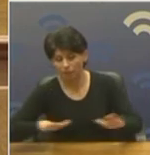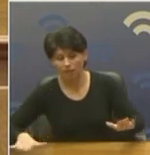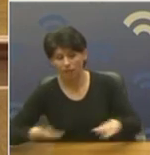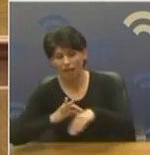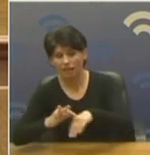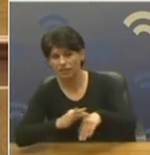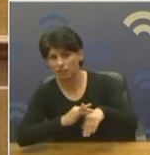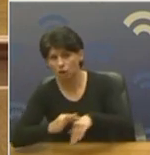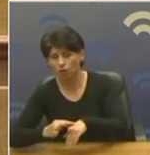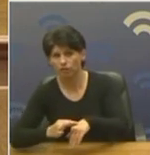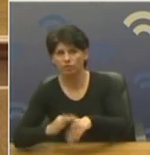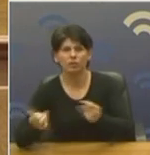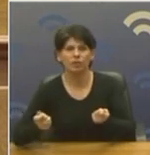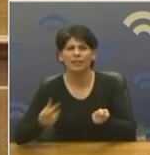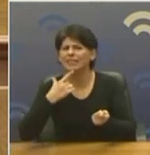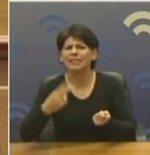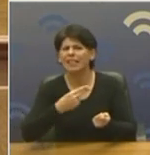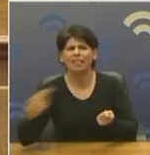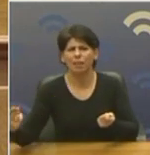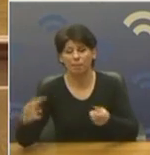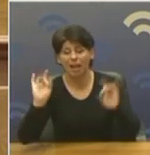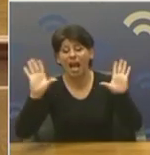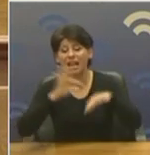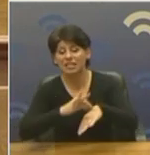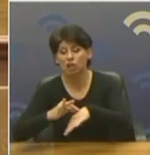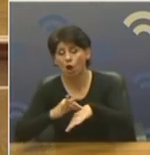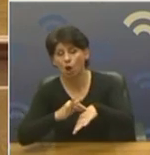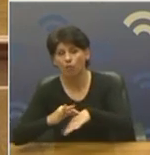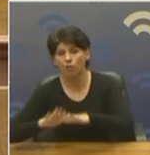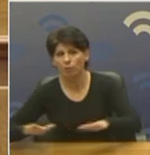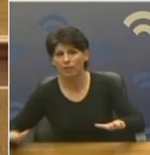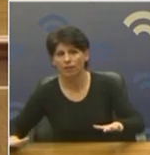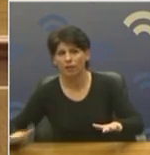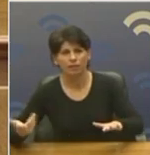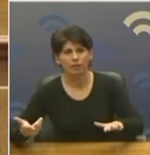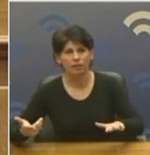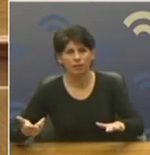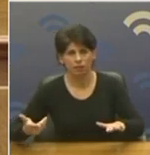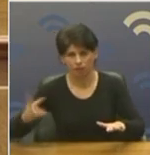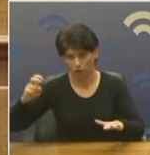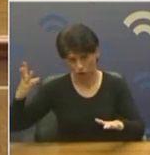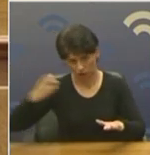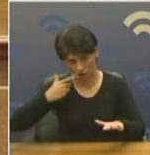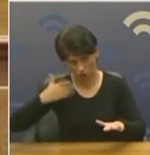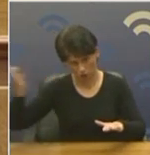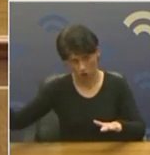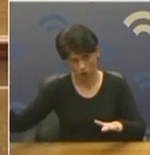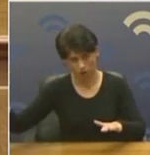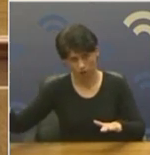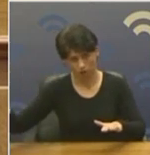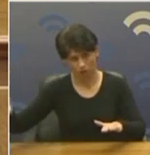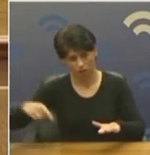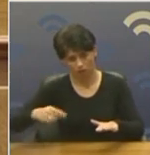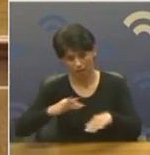Για να ξεχαρίσουμε λίγο τους όρους. Τι σημαίνει ασυνόδευτο παιδί, θέλω να το ακούσω κύριε Πρωθυπουργέ. Ασυνόδευτο παιδί είναι ο Μαντράχαλος 23χρονος. Ασυνόδευτο